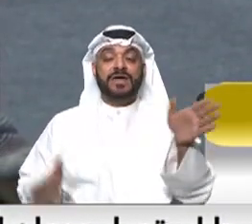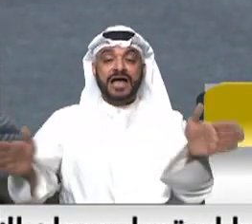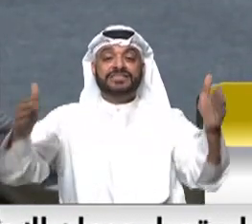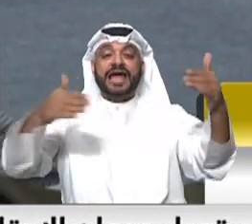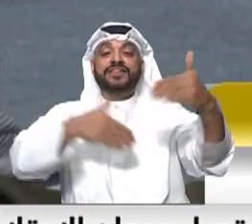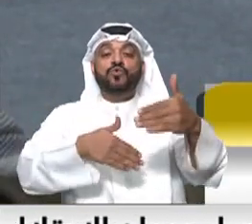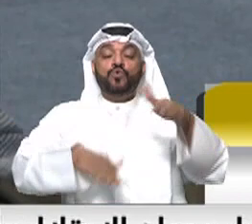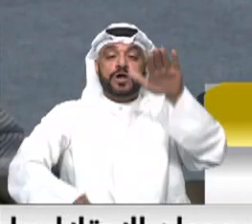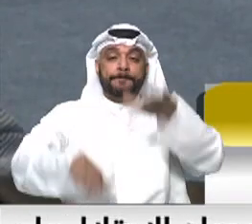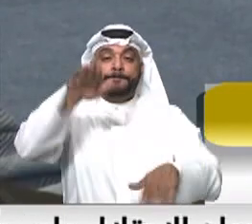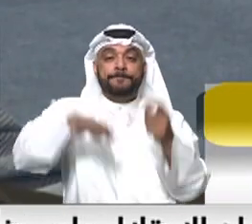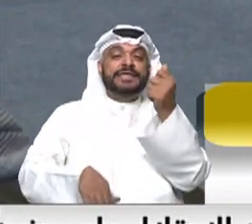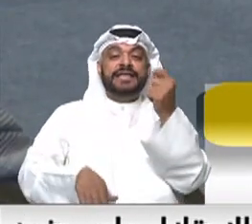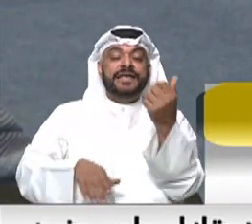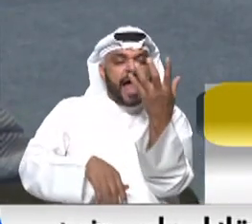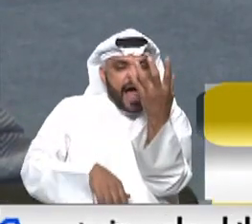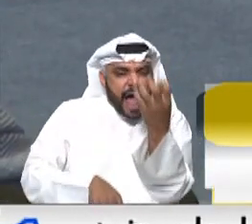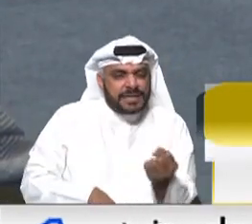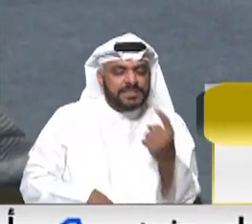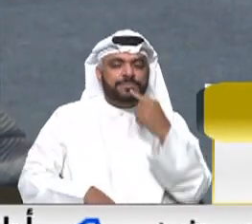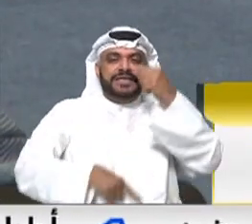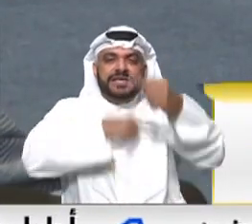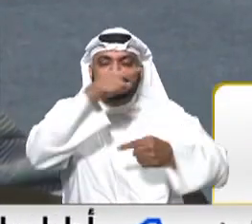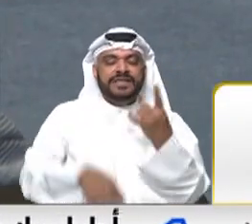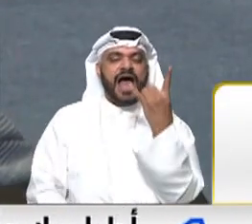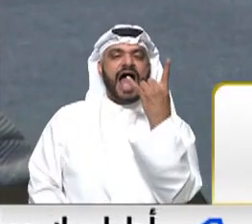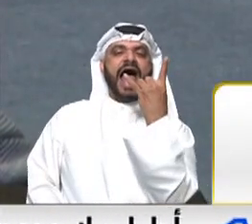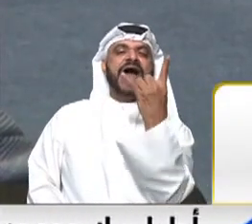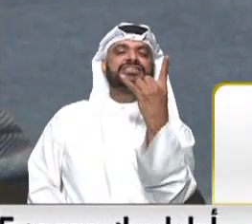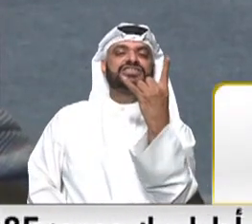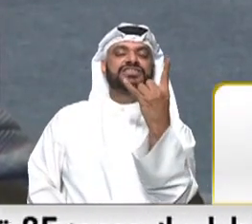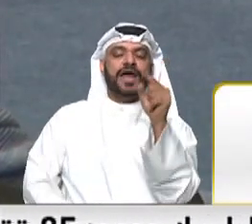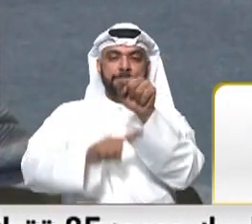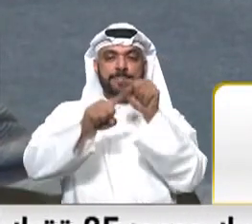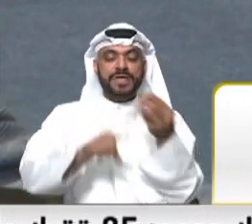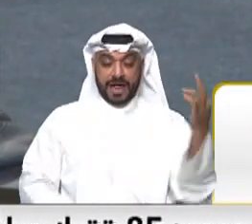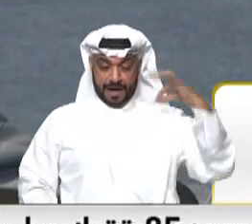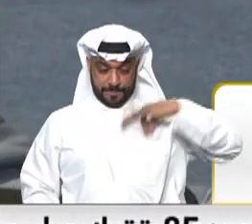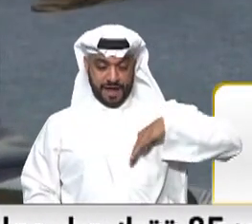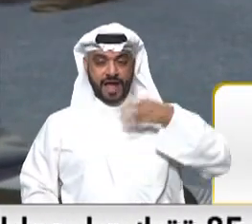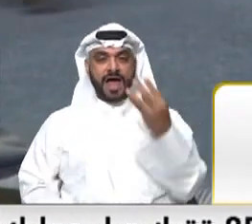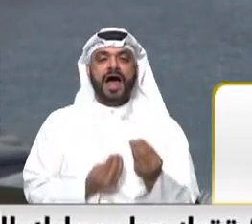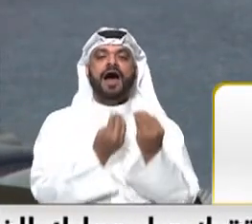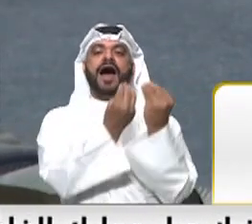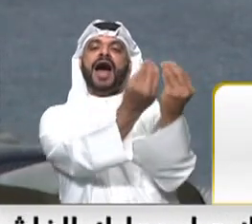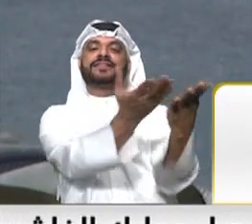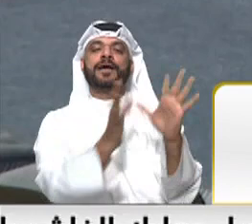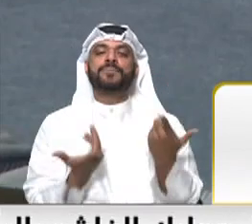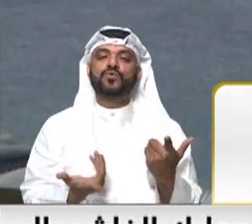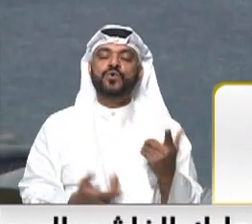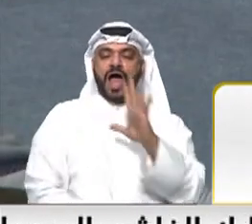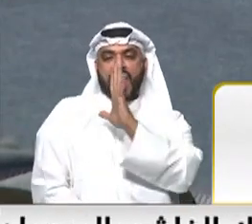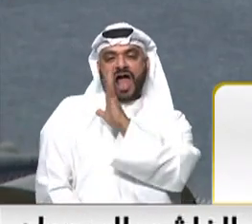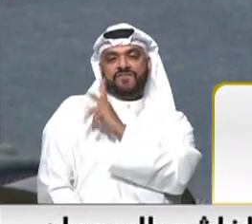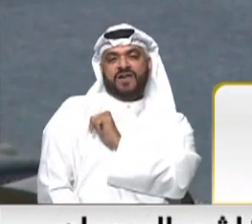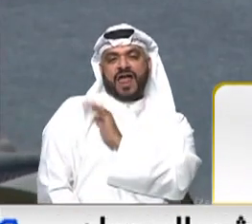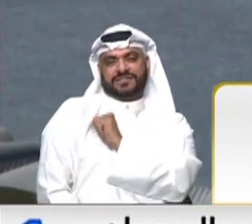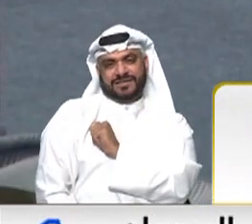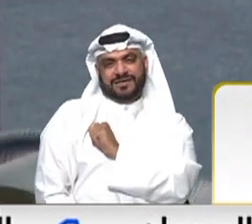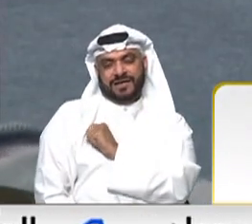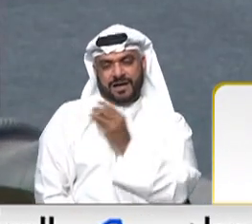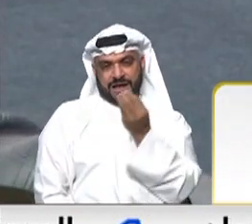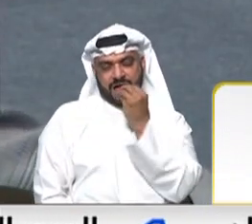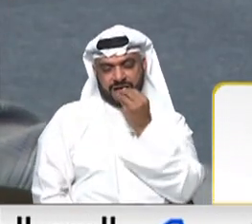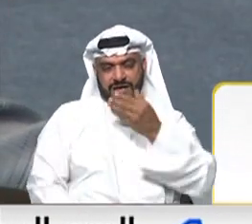صناديق الحقيقة لها نشاط كبير في الدول العربية، بعضها لها نشاط في دول أفريقية، بعضها تشمل